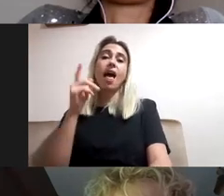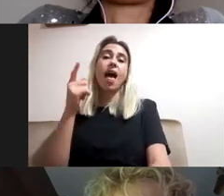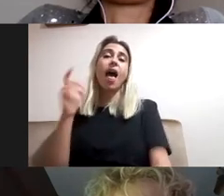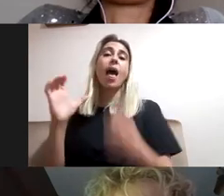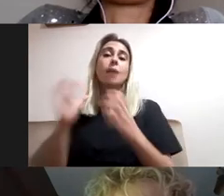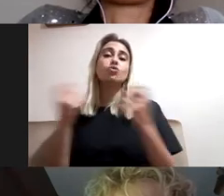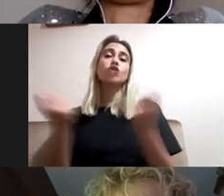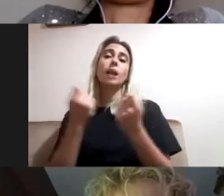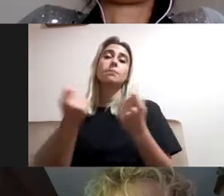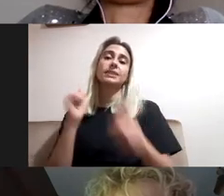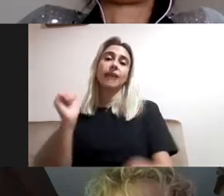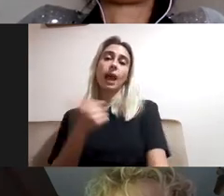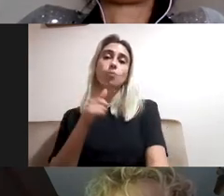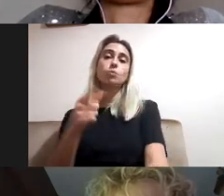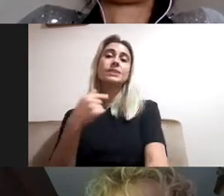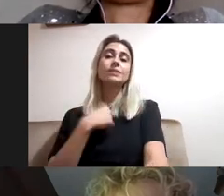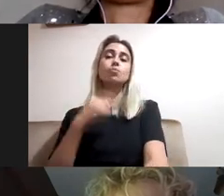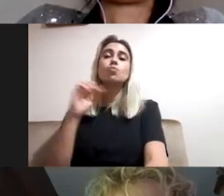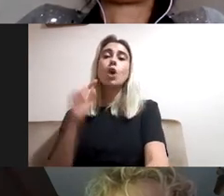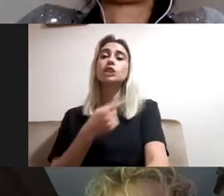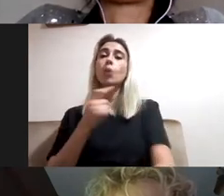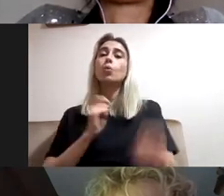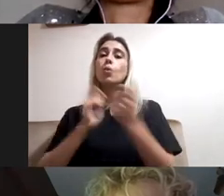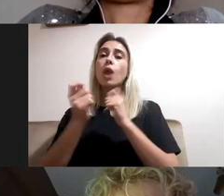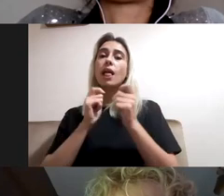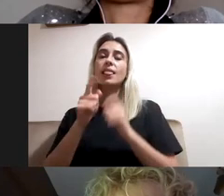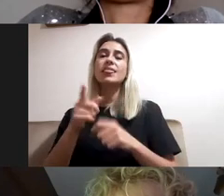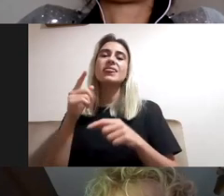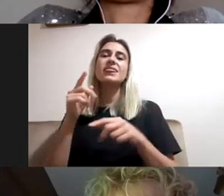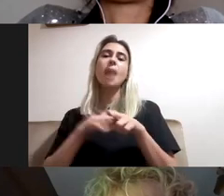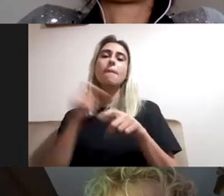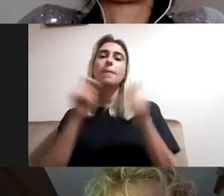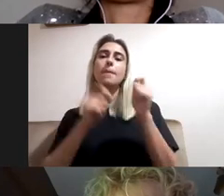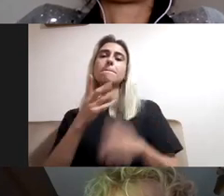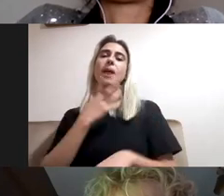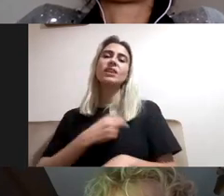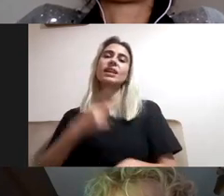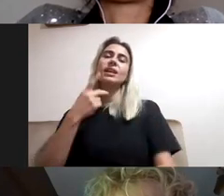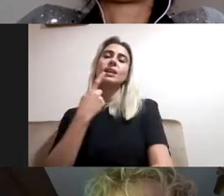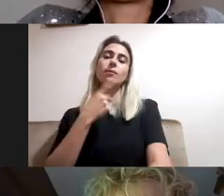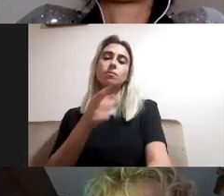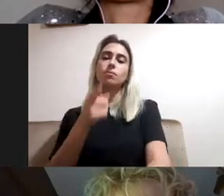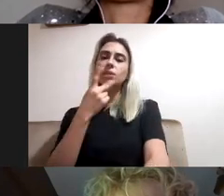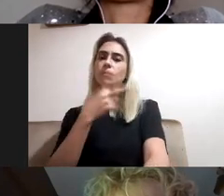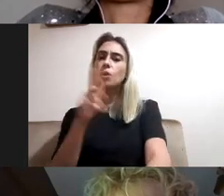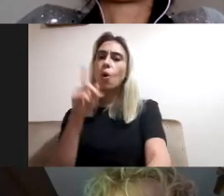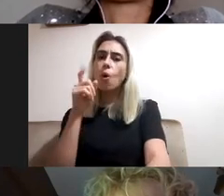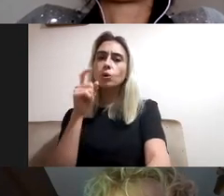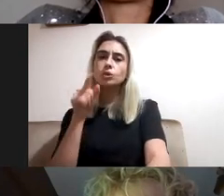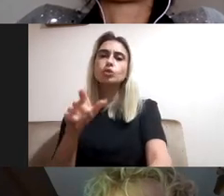ki bize bu projeyi uygulayan yapı maalesef 2019'da bir sosyal sorumluluk projesi